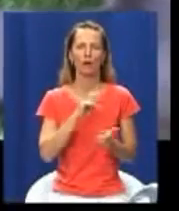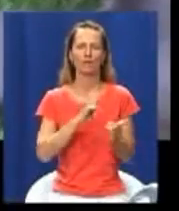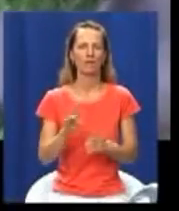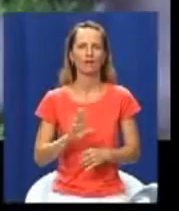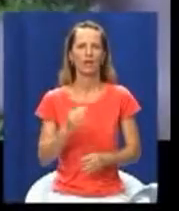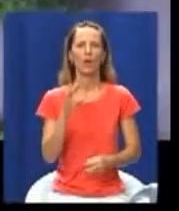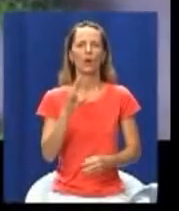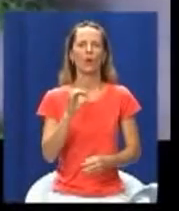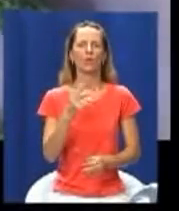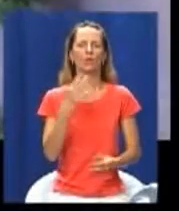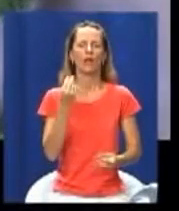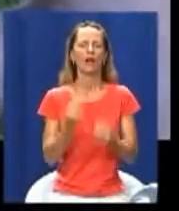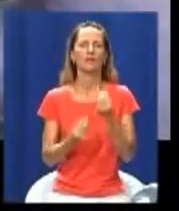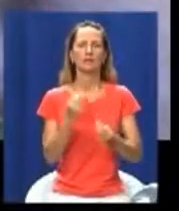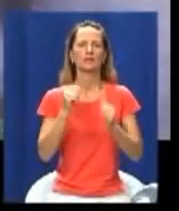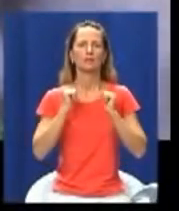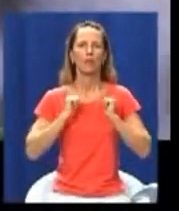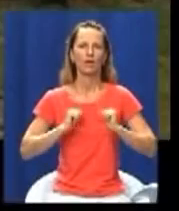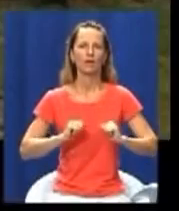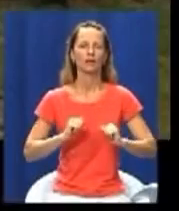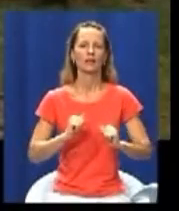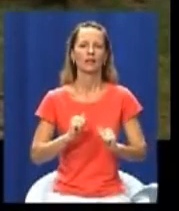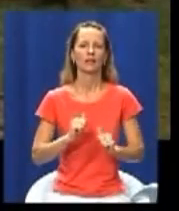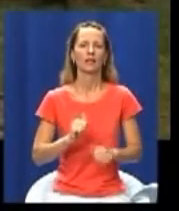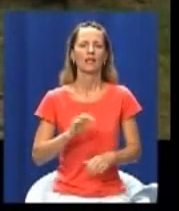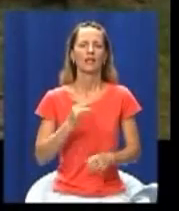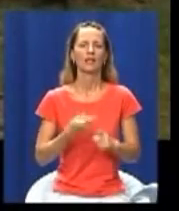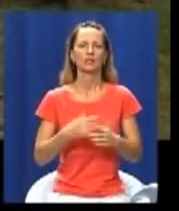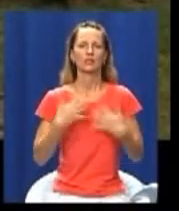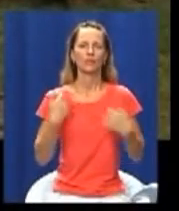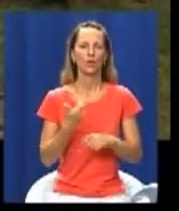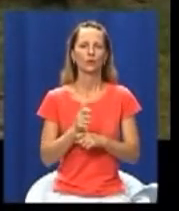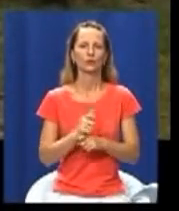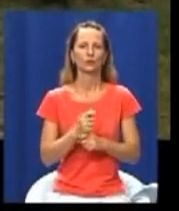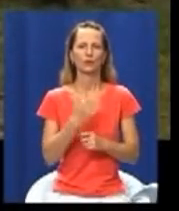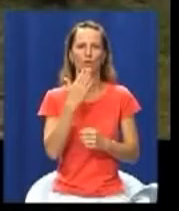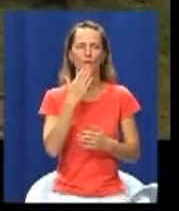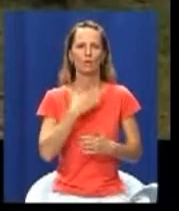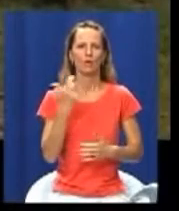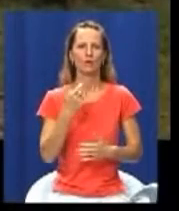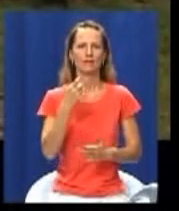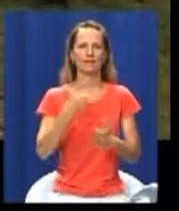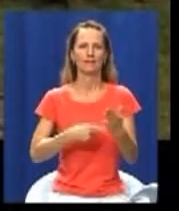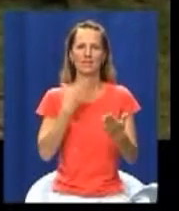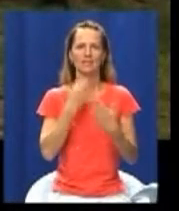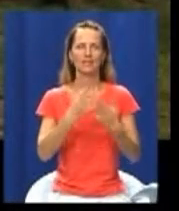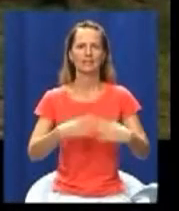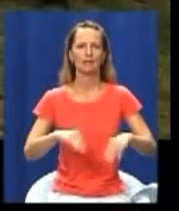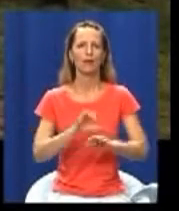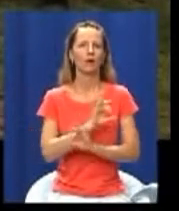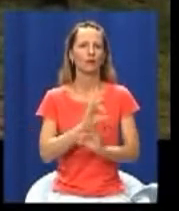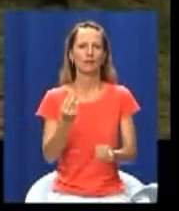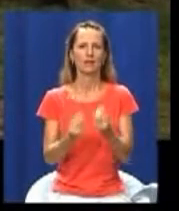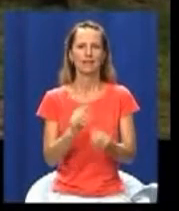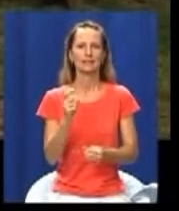Він грайливий, спокійний і доволі чутливий. Також ця тварина дуже віддана і вірна своїй родині. Чудово ладнає з